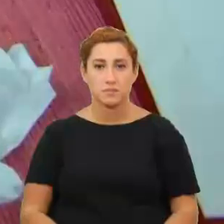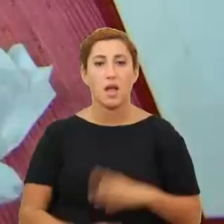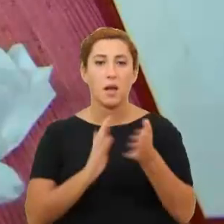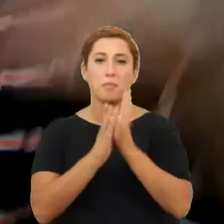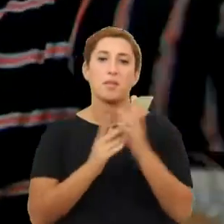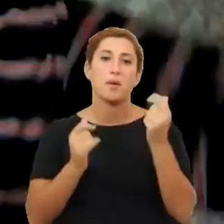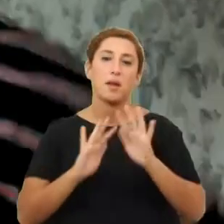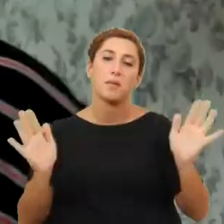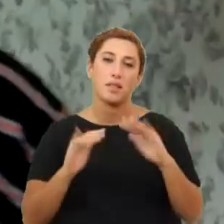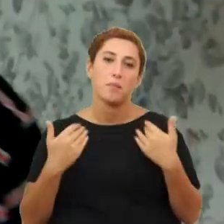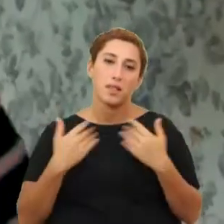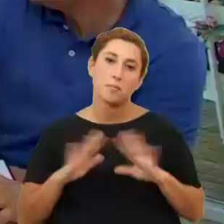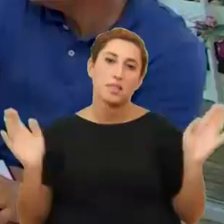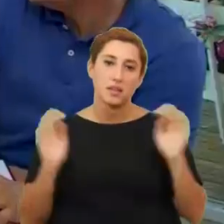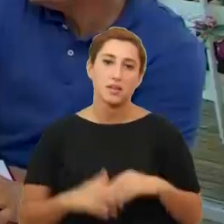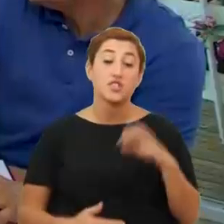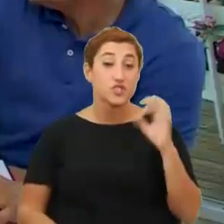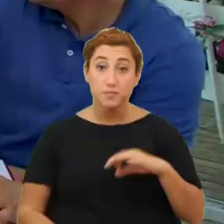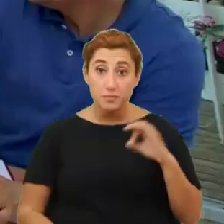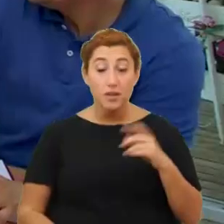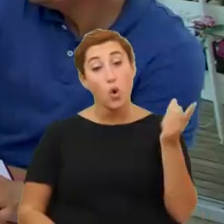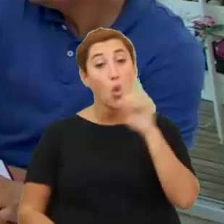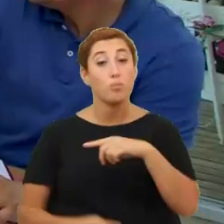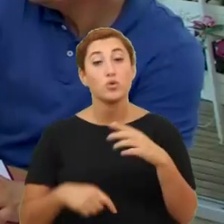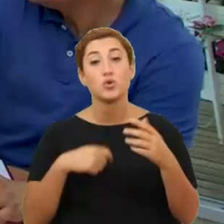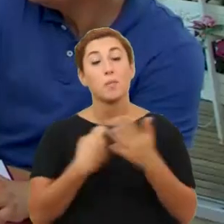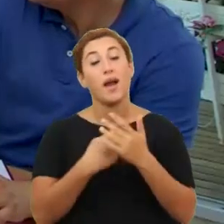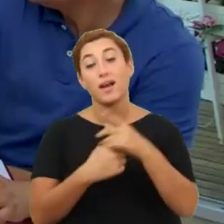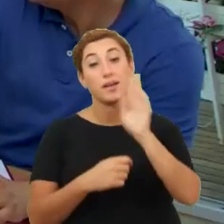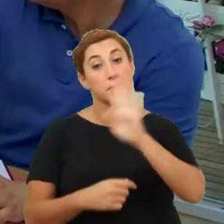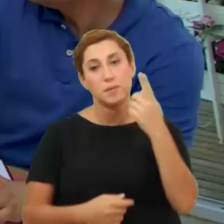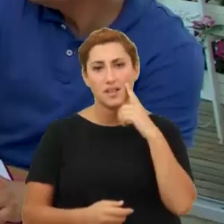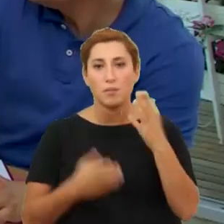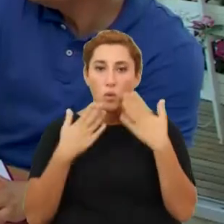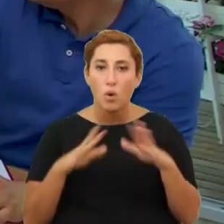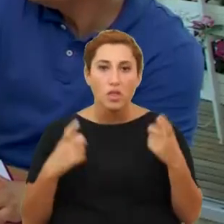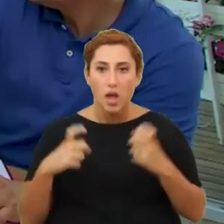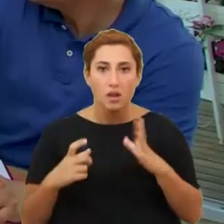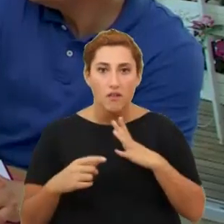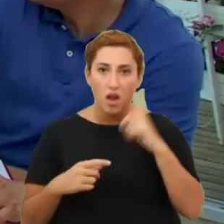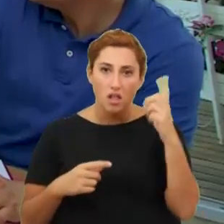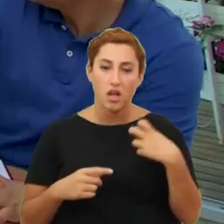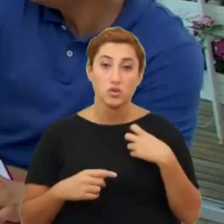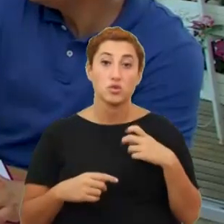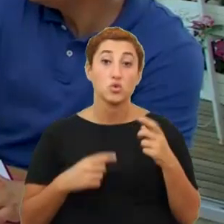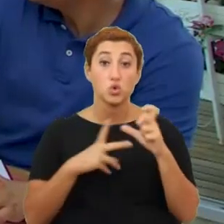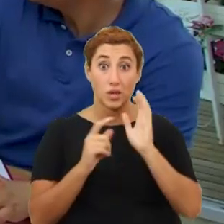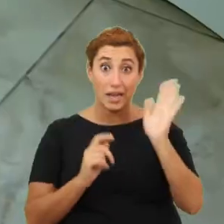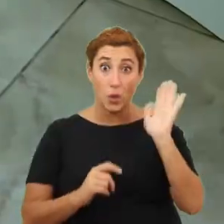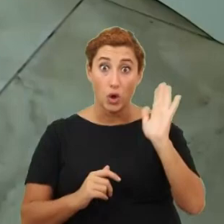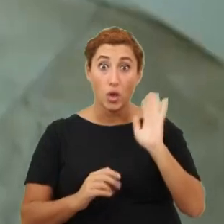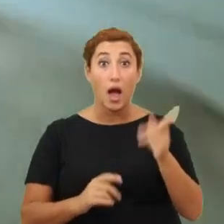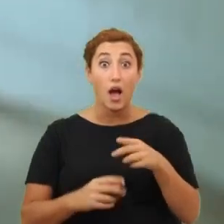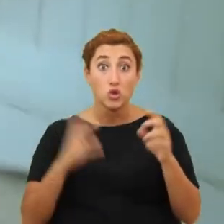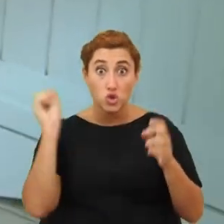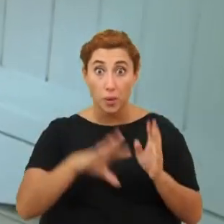Aa bitti, para bitti bende, bitti. Şimdi diğer şubeyi ziyaret edelim. Yok kız, nerede var Allah aşkına ya? Şükrü gidiyor,